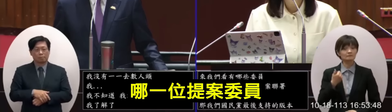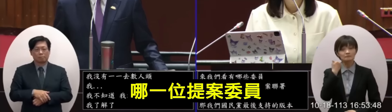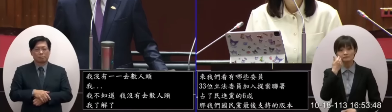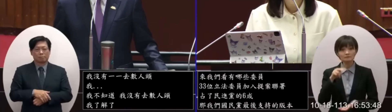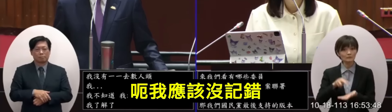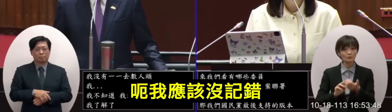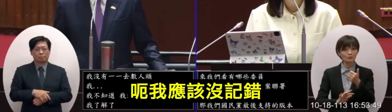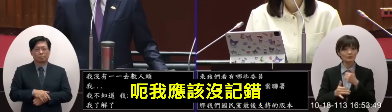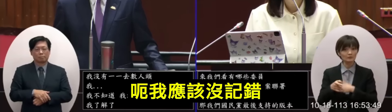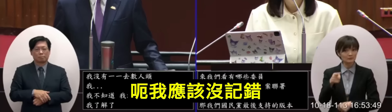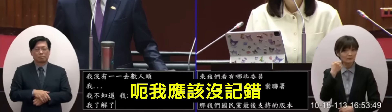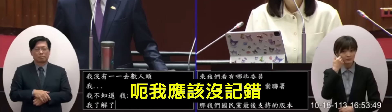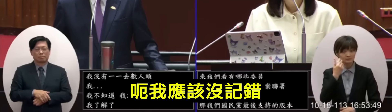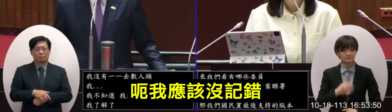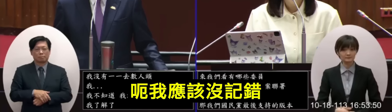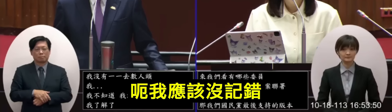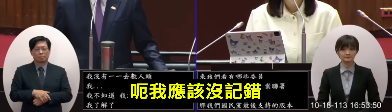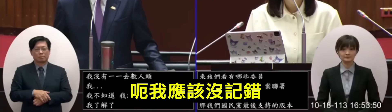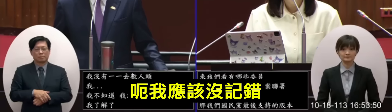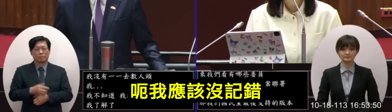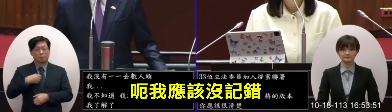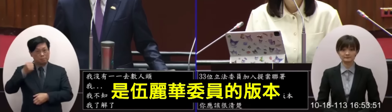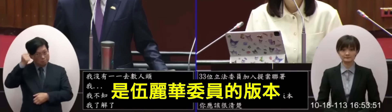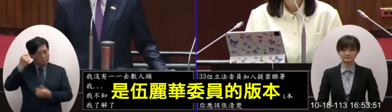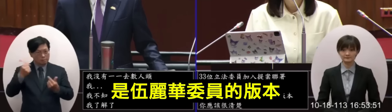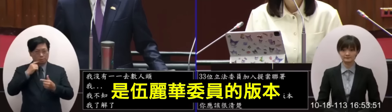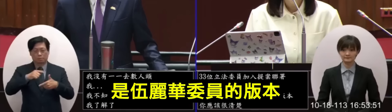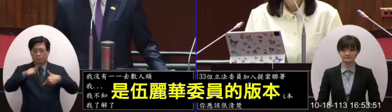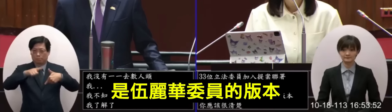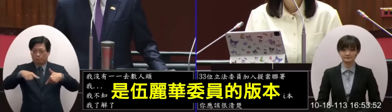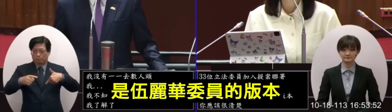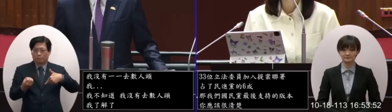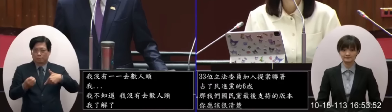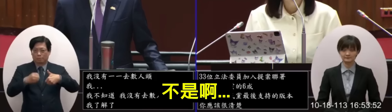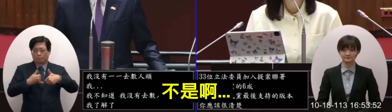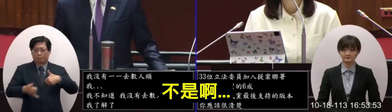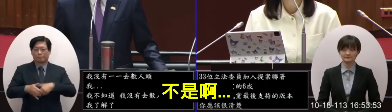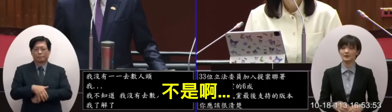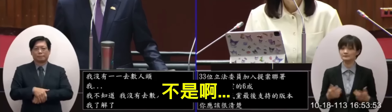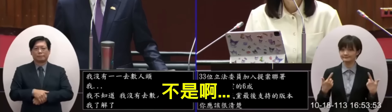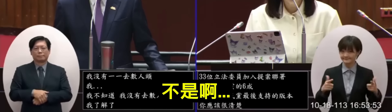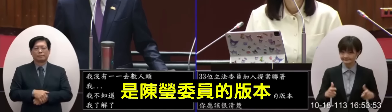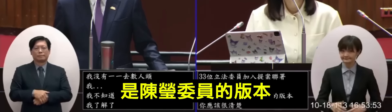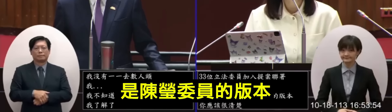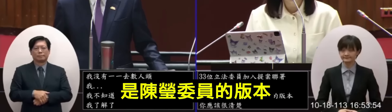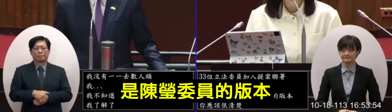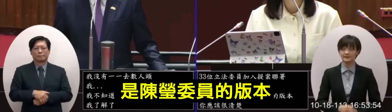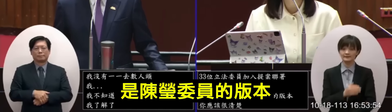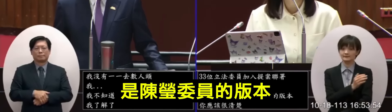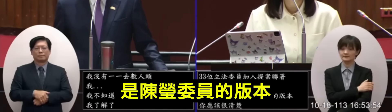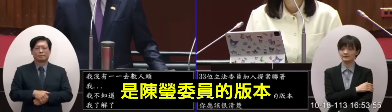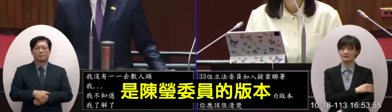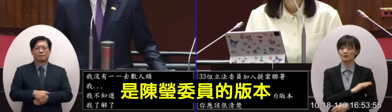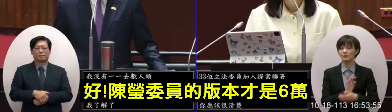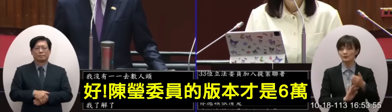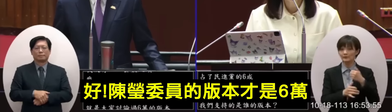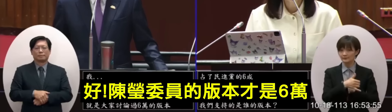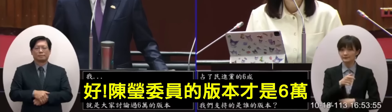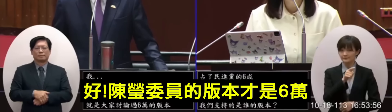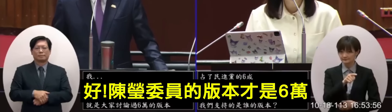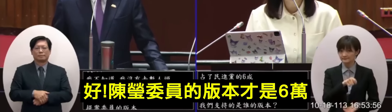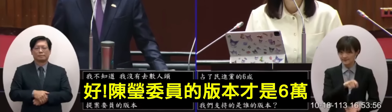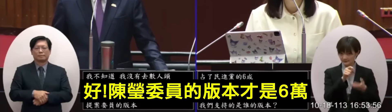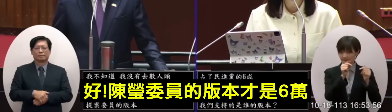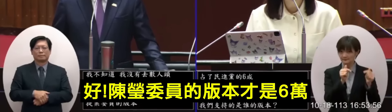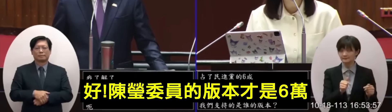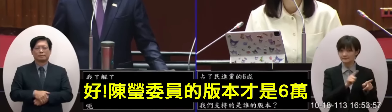员？ 我应该没记错，就是吴立华委员的版本。 对，不是啊，是陈英委员的版本。好，陈